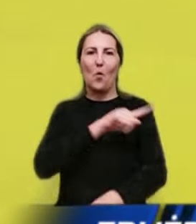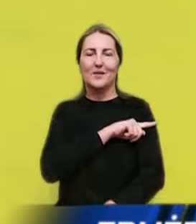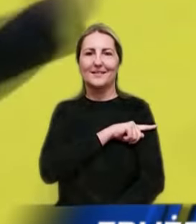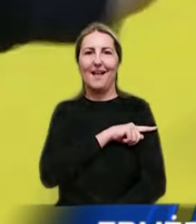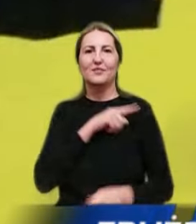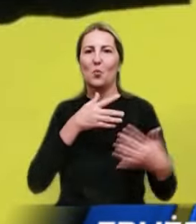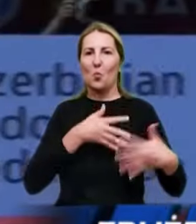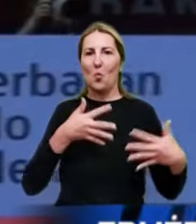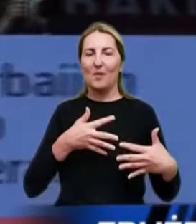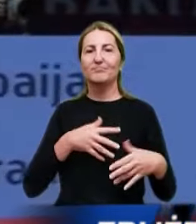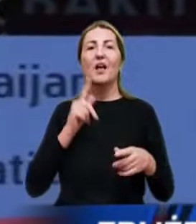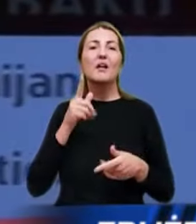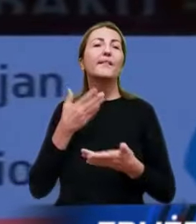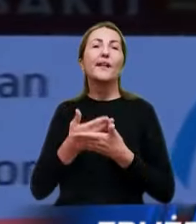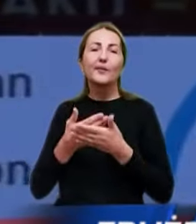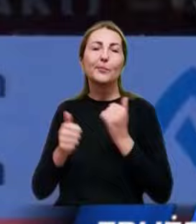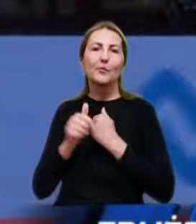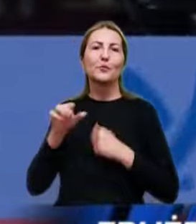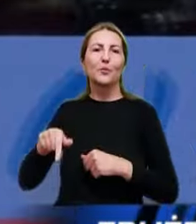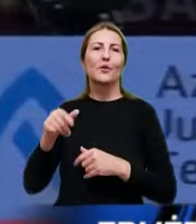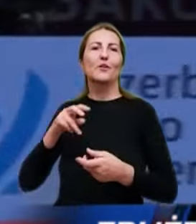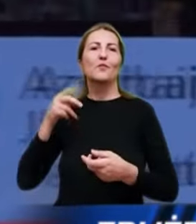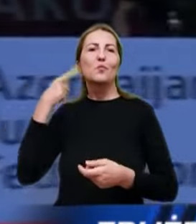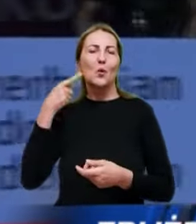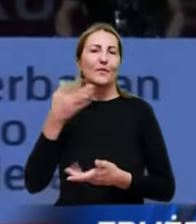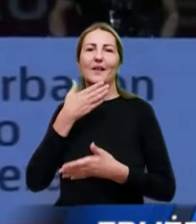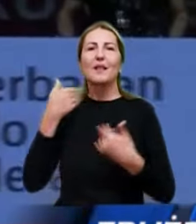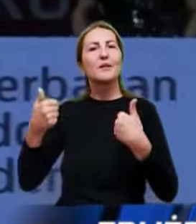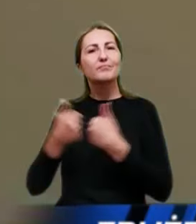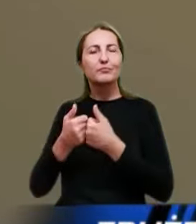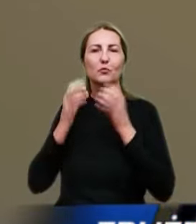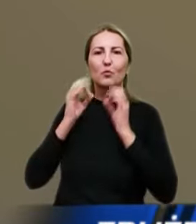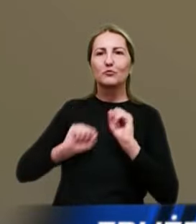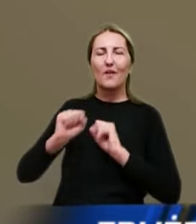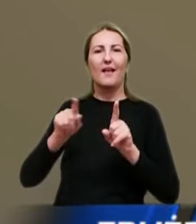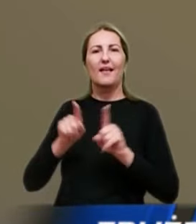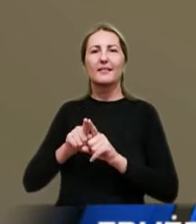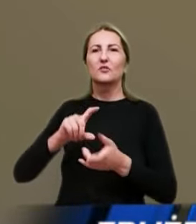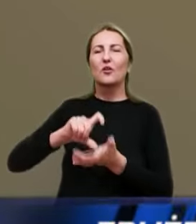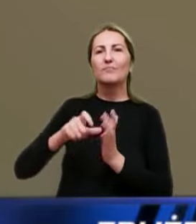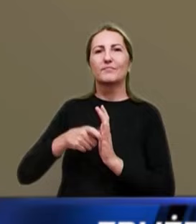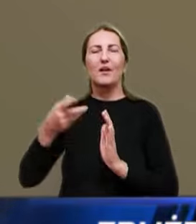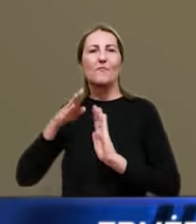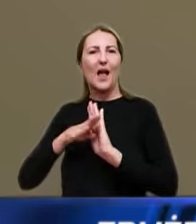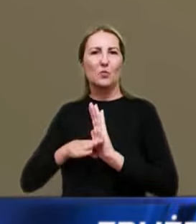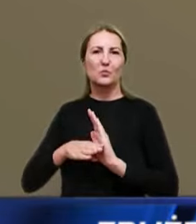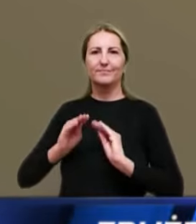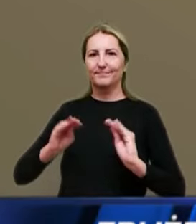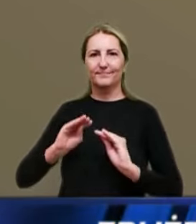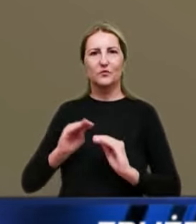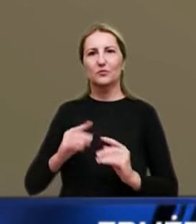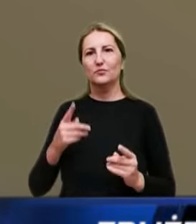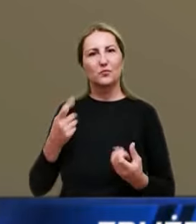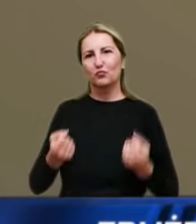we Włocławku zabrakło sparing partnerów oraz odpowiedniej bazy treningowej. To jest podstawowa rzecz, która jakby